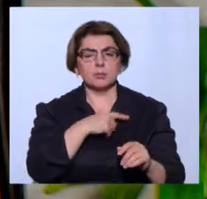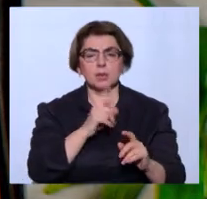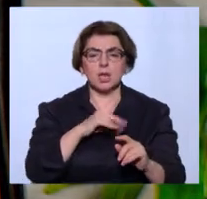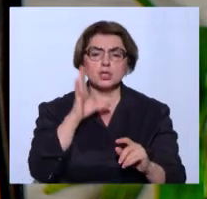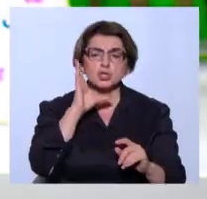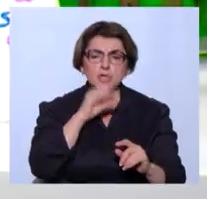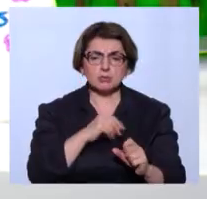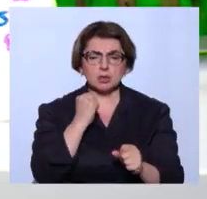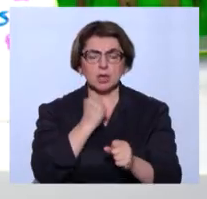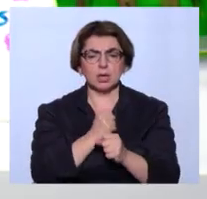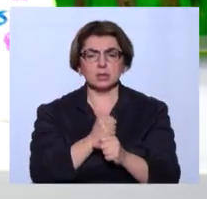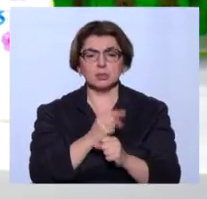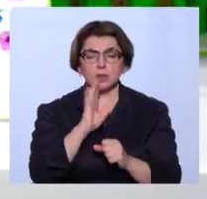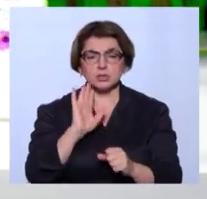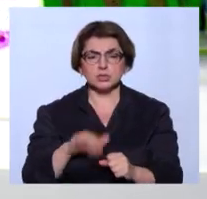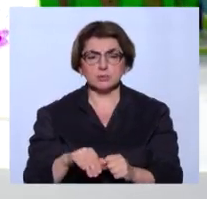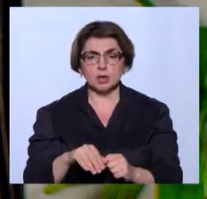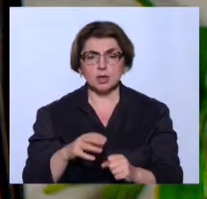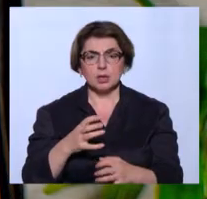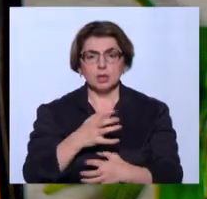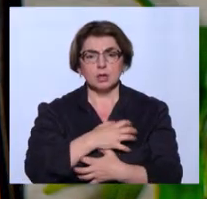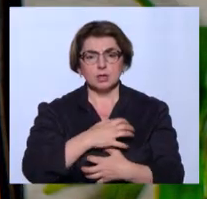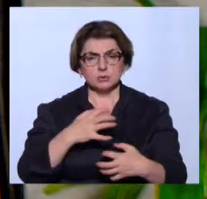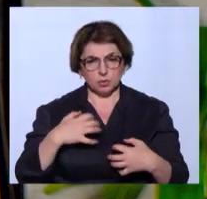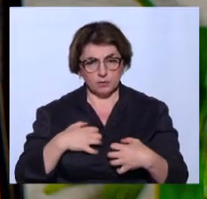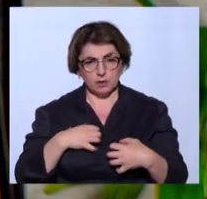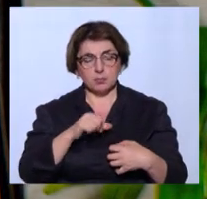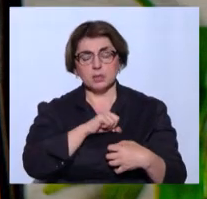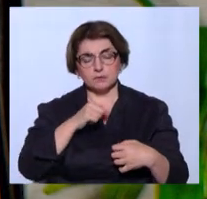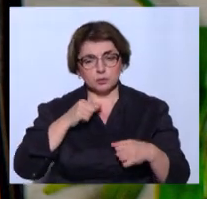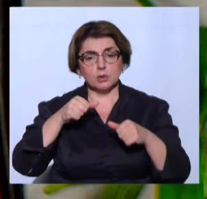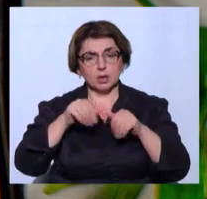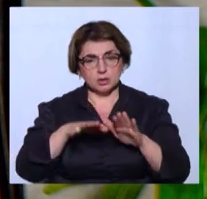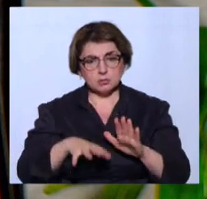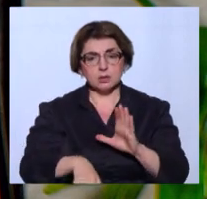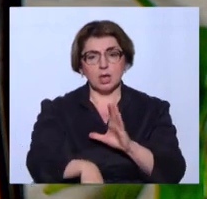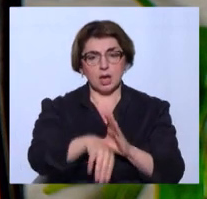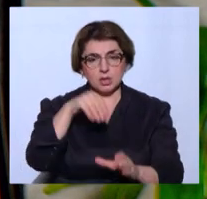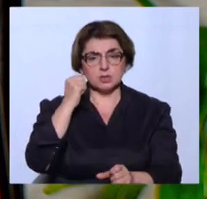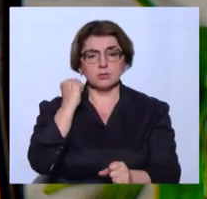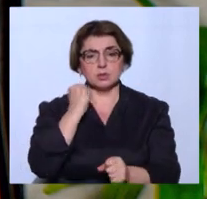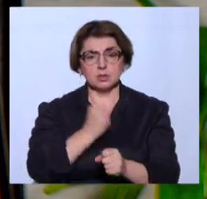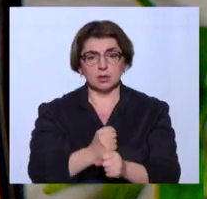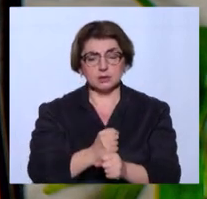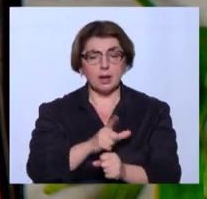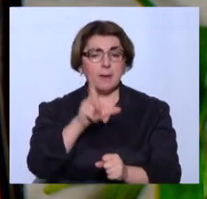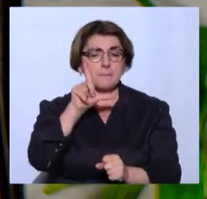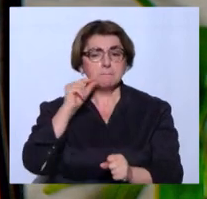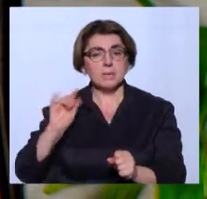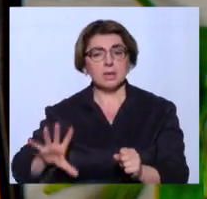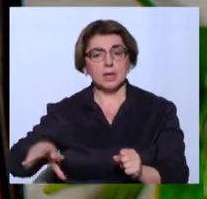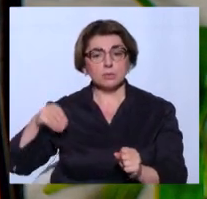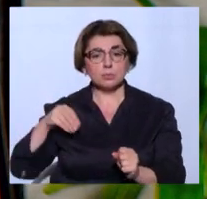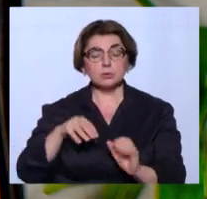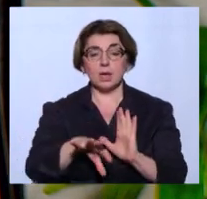რა ეხერხებოდათ და ასე შემდეგ, ცხოველებმა გააკეთეს არჩევანი და მელაკუდა აირჩიეს